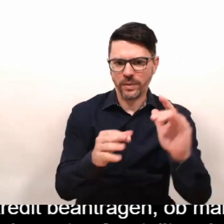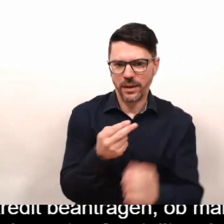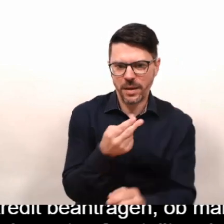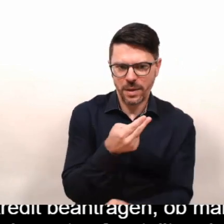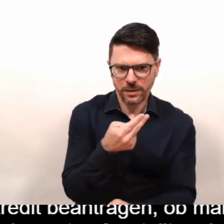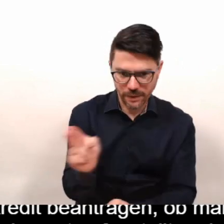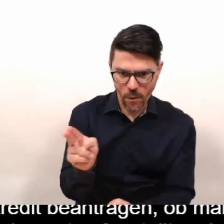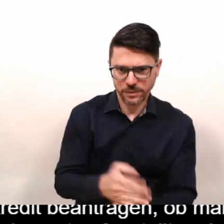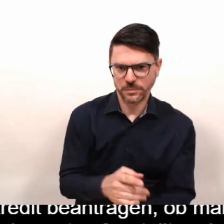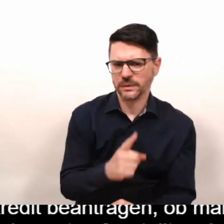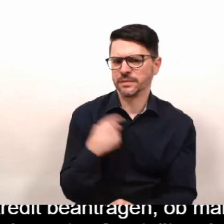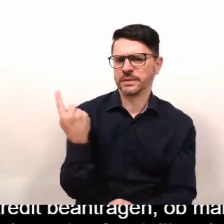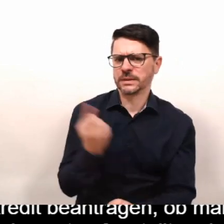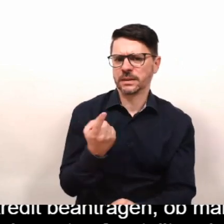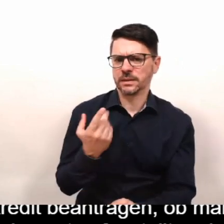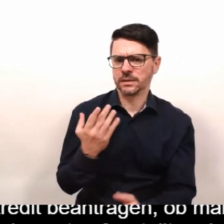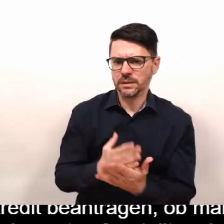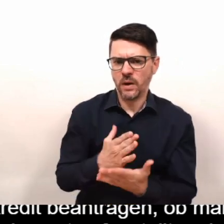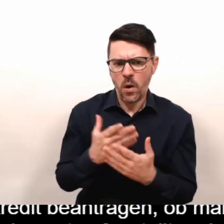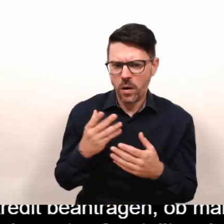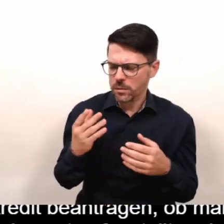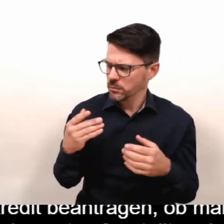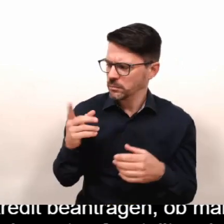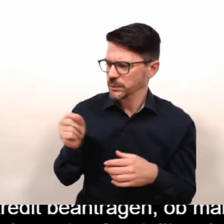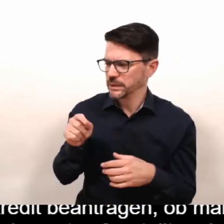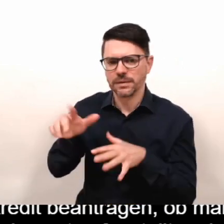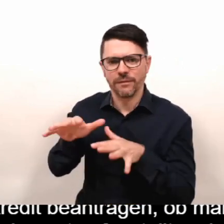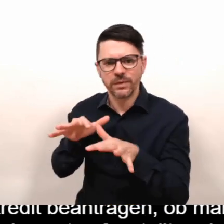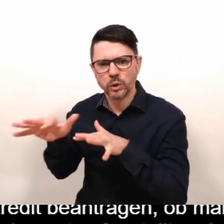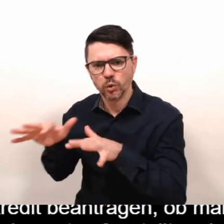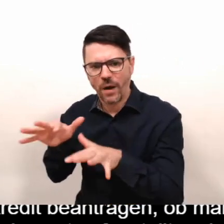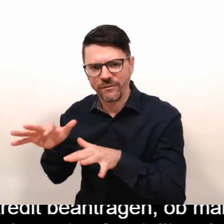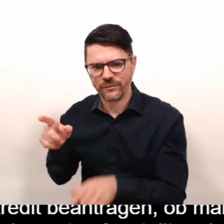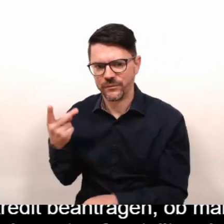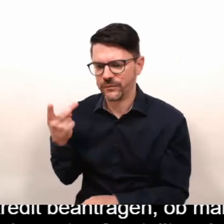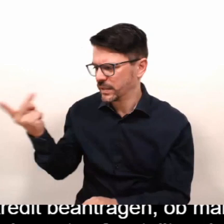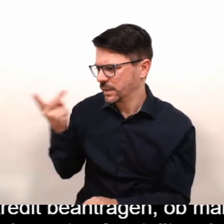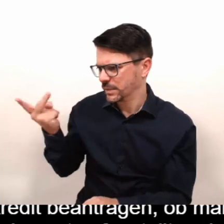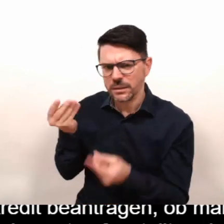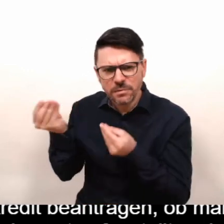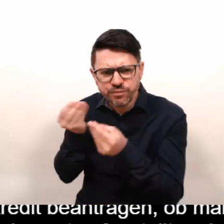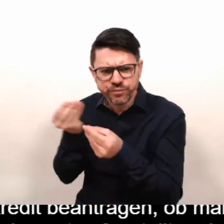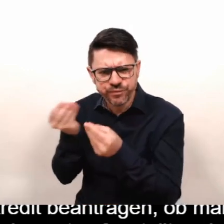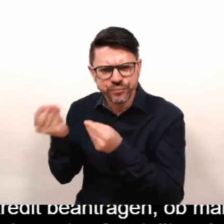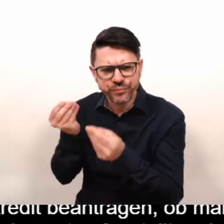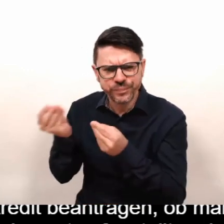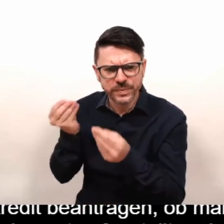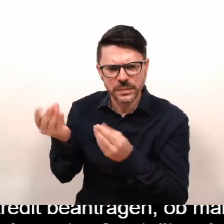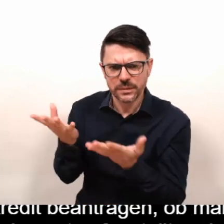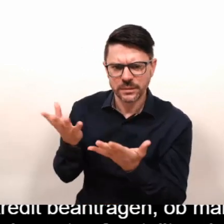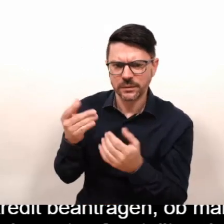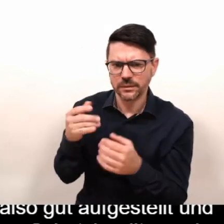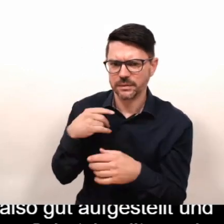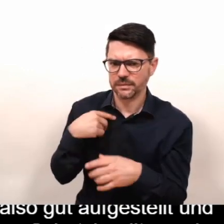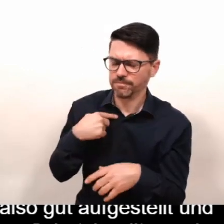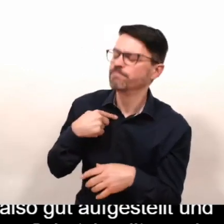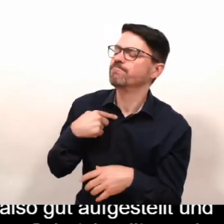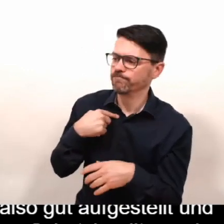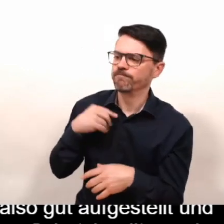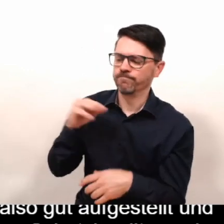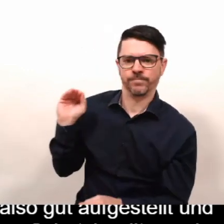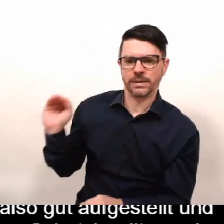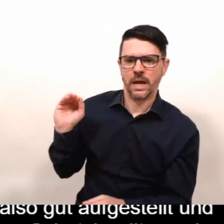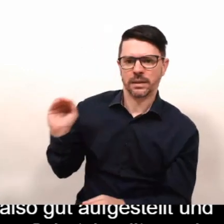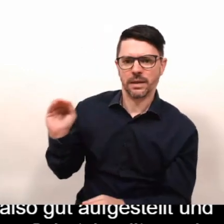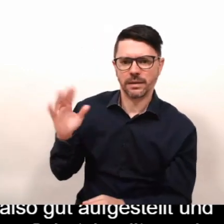Punkt genau nach. Wir sind in sehr engem Austausch mit den Hausbanken, die ja diese Kredite ausreichen, über die laufen